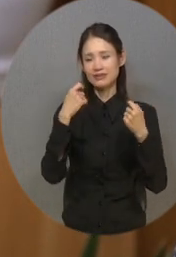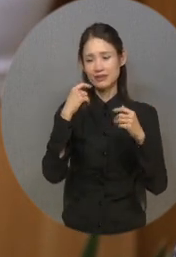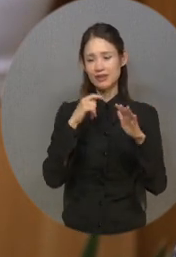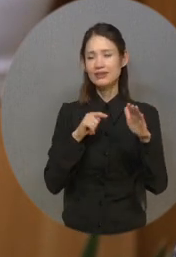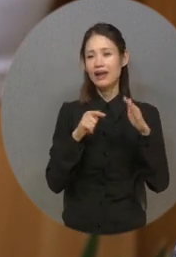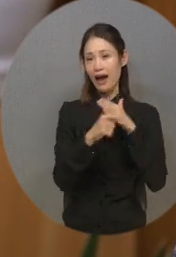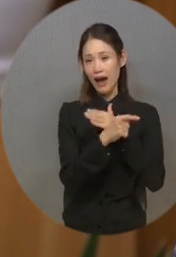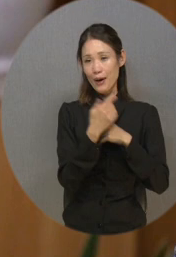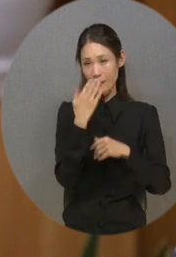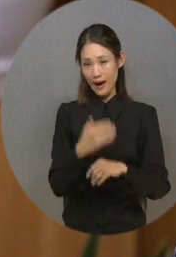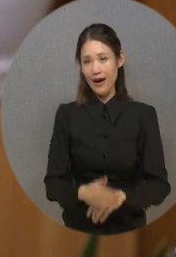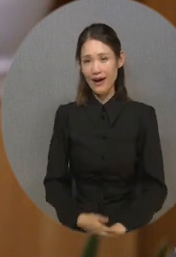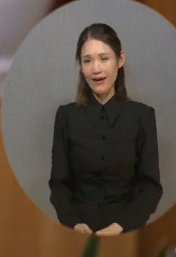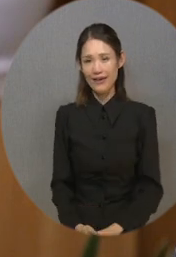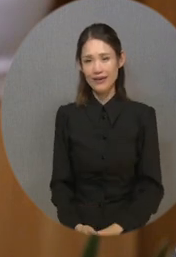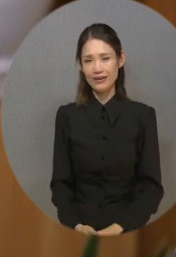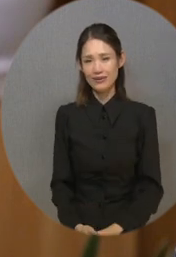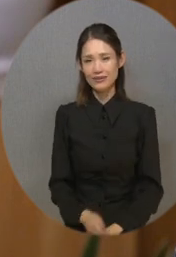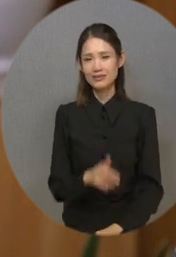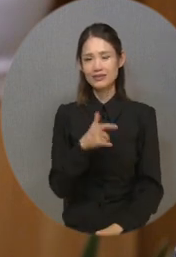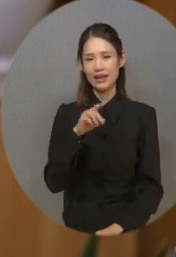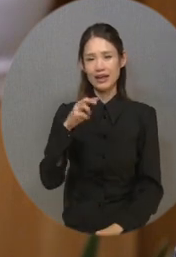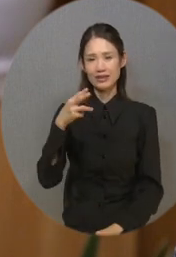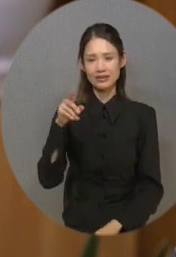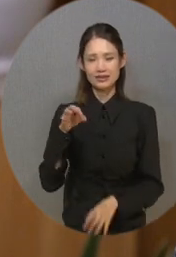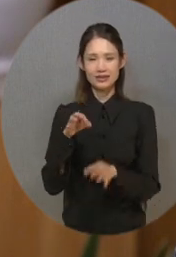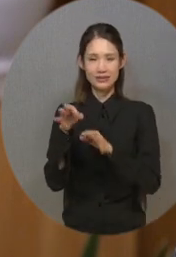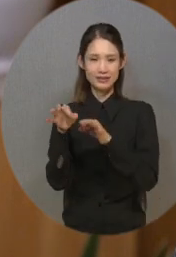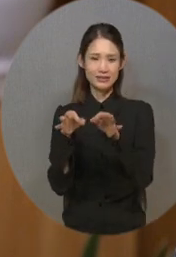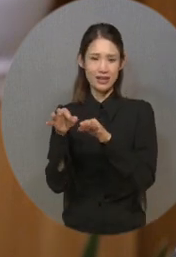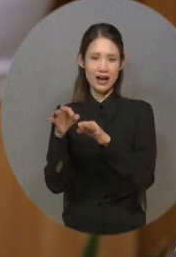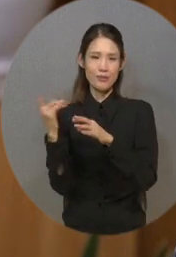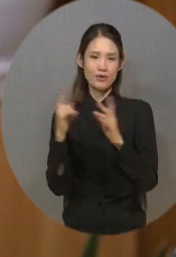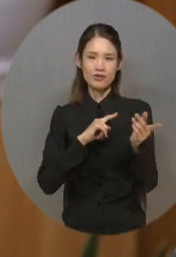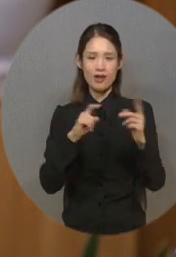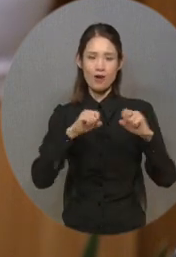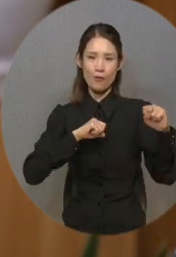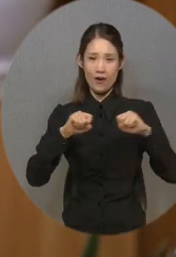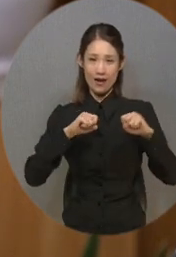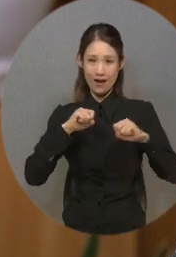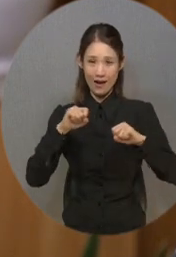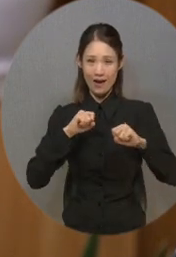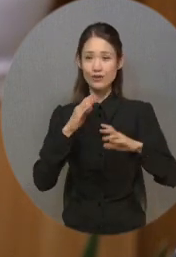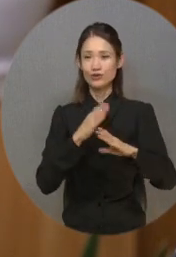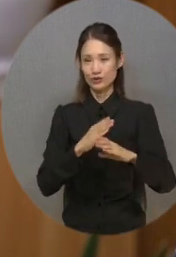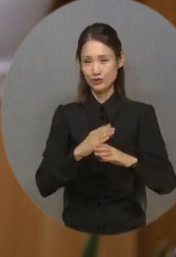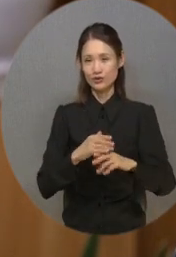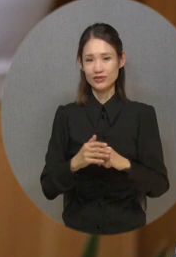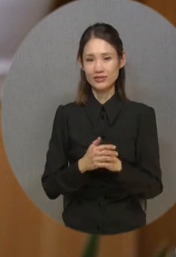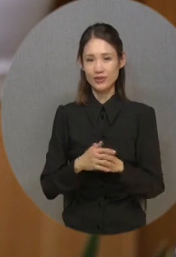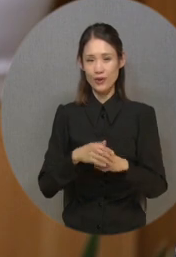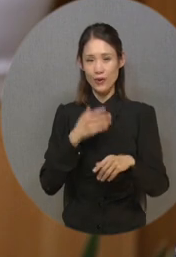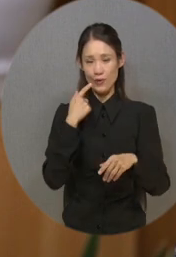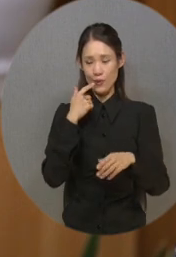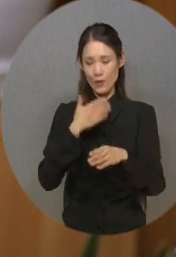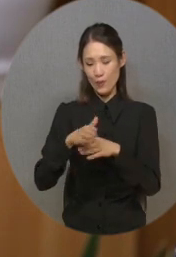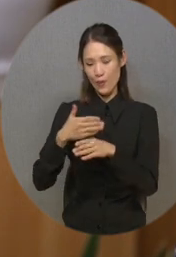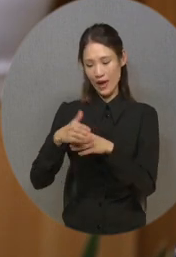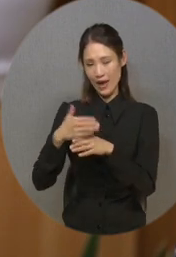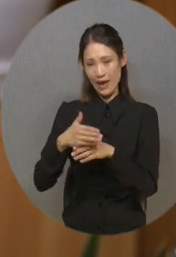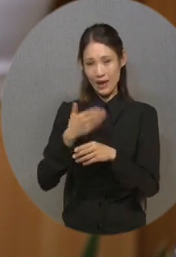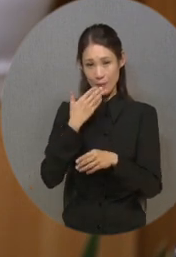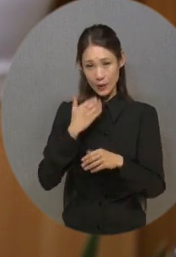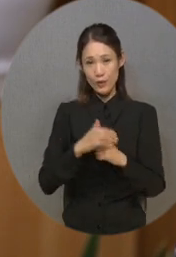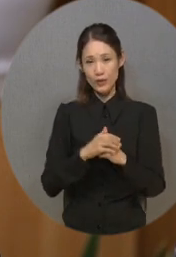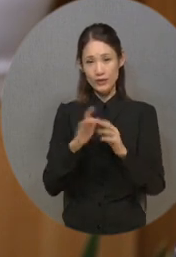있는 그래서 자갈치 시장이 다시 한번 활기를 네. 시작을 했습니다. 네. 그래서 네. 네. 회도 즐기지만 그 삶의